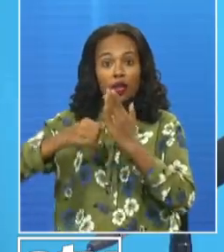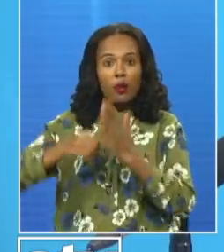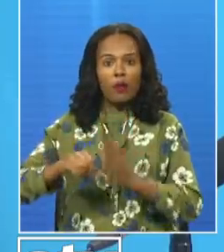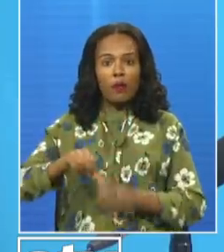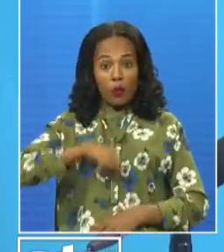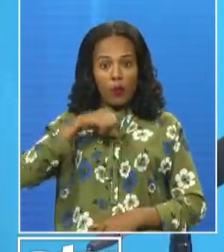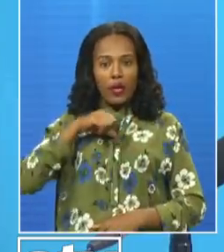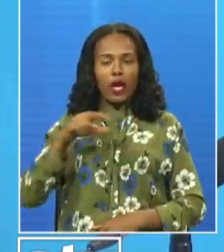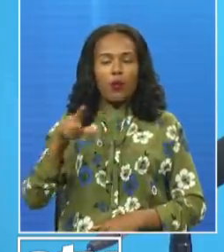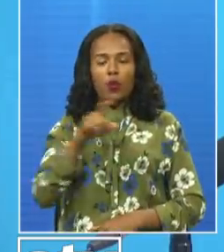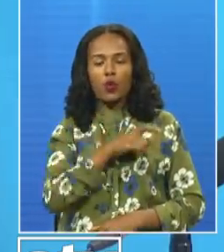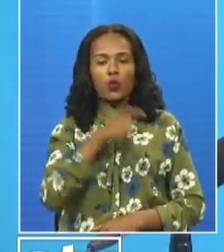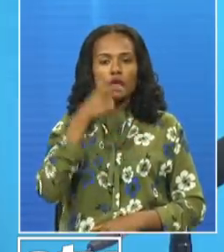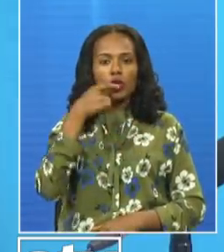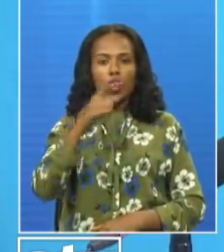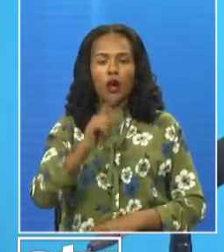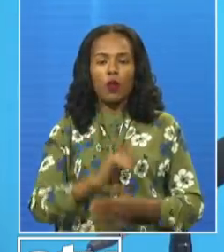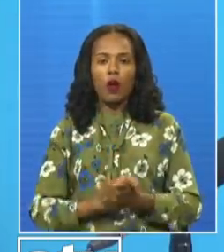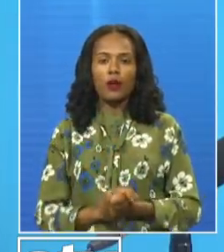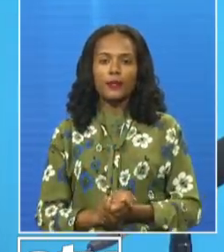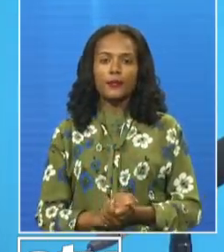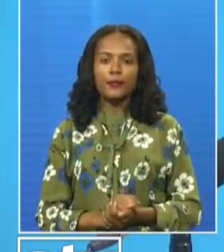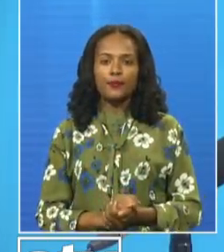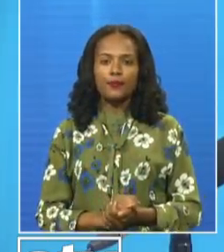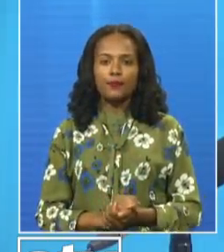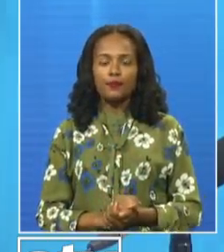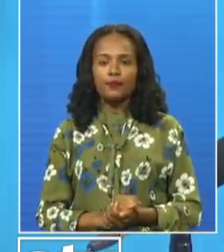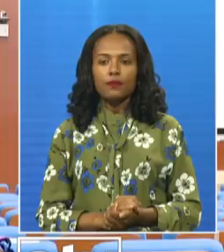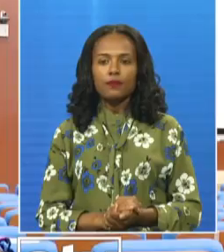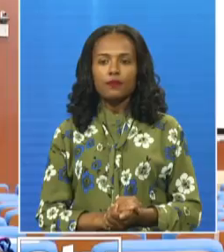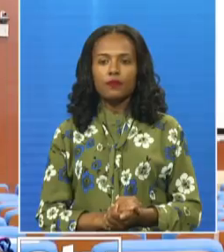የሚደነቅ መሆኑንም ጠቅላይ ሚኒስትሩ ገልጸዋል። ሞላ አለማየሁ።